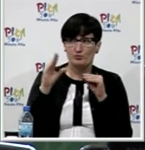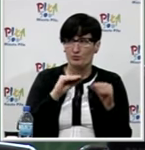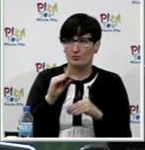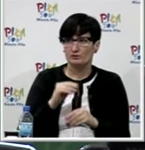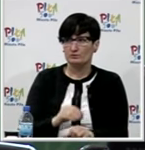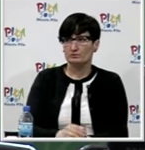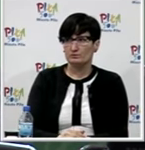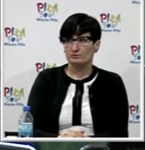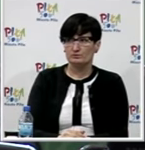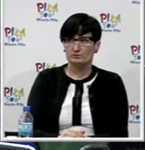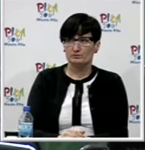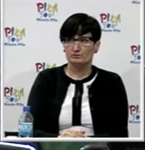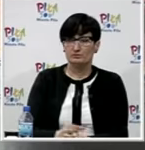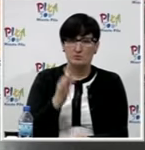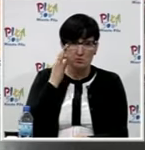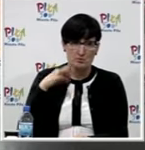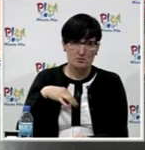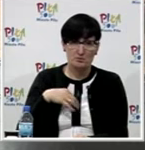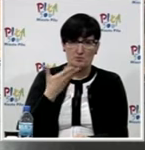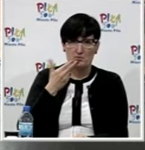głos? Pani radna Maria Miller, bardzo proszę.